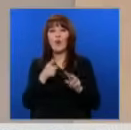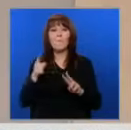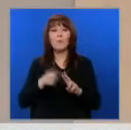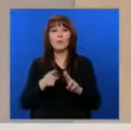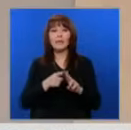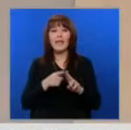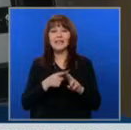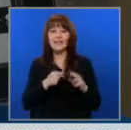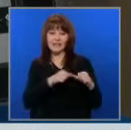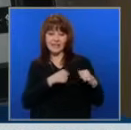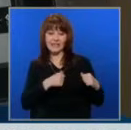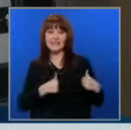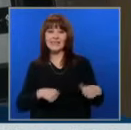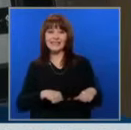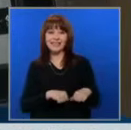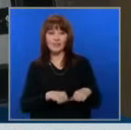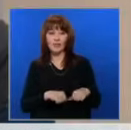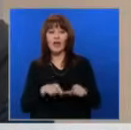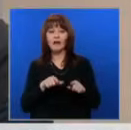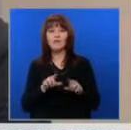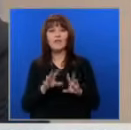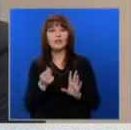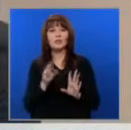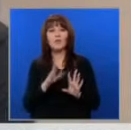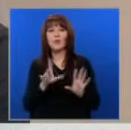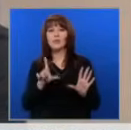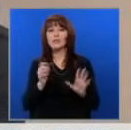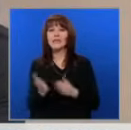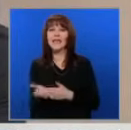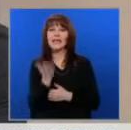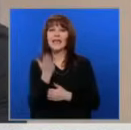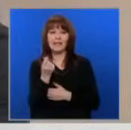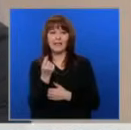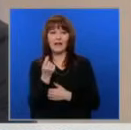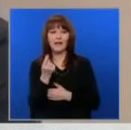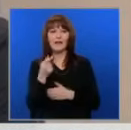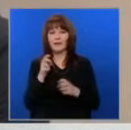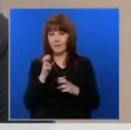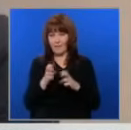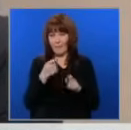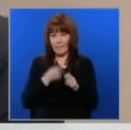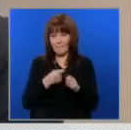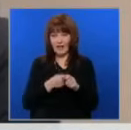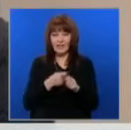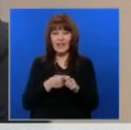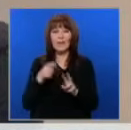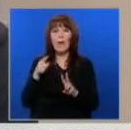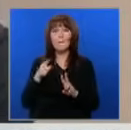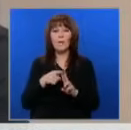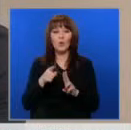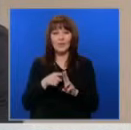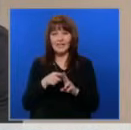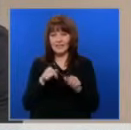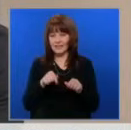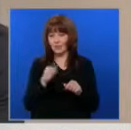на фабричната такава е над 70 000 лева. Фабрично изработената протеза за конкретния